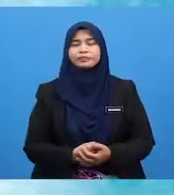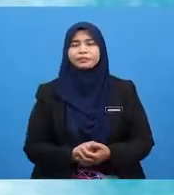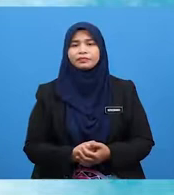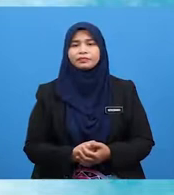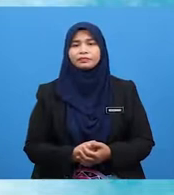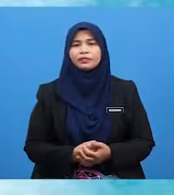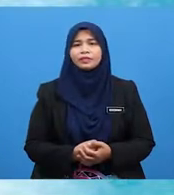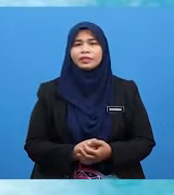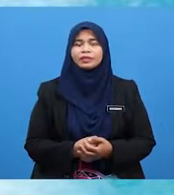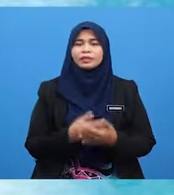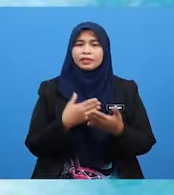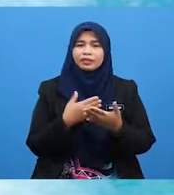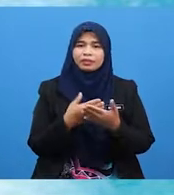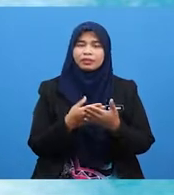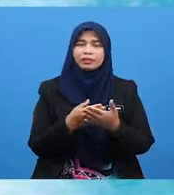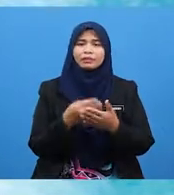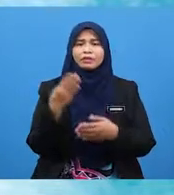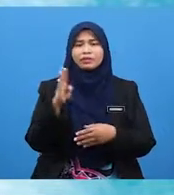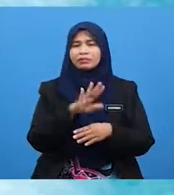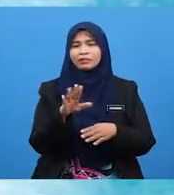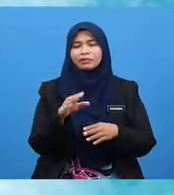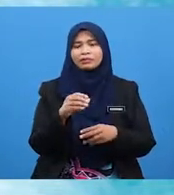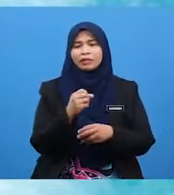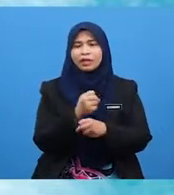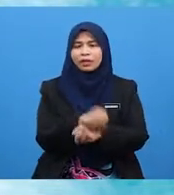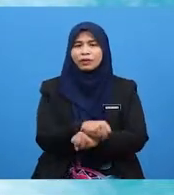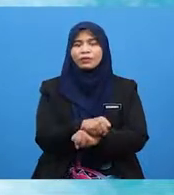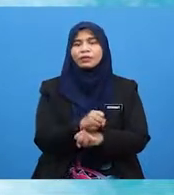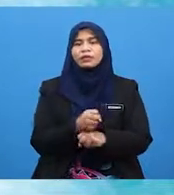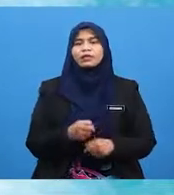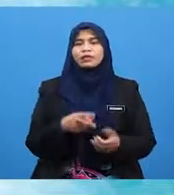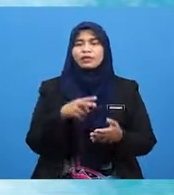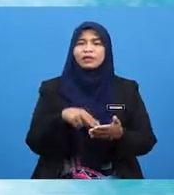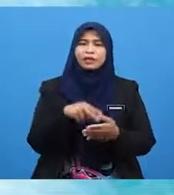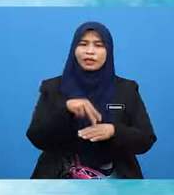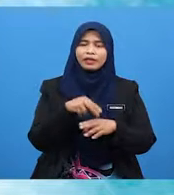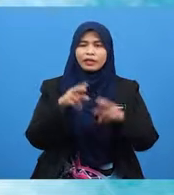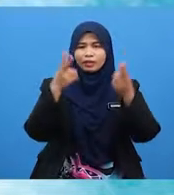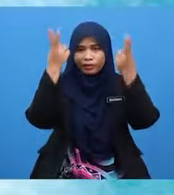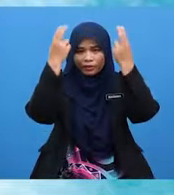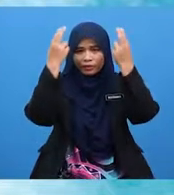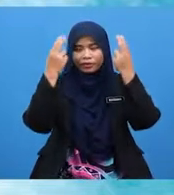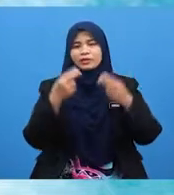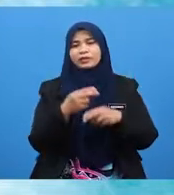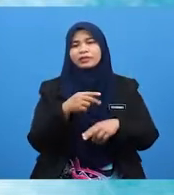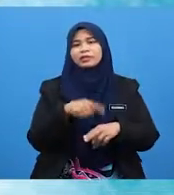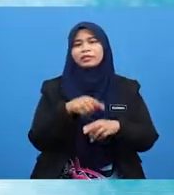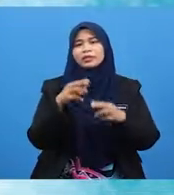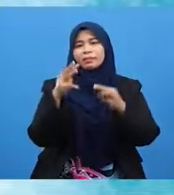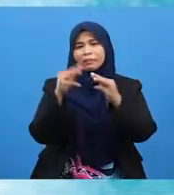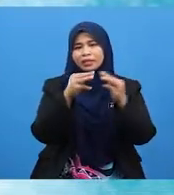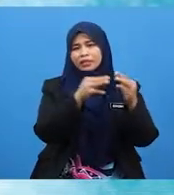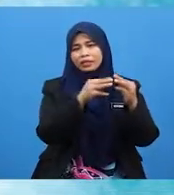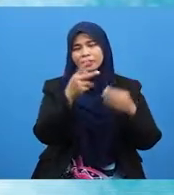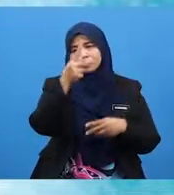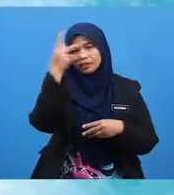wasallam sehinggakan beliau tidak sanggup menunggang kuda di kota Madinah lantaran kasih yang